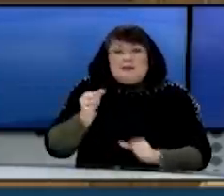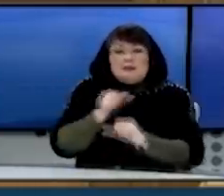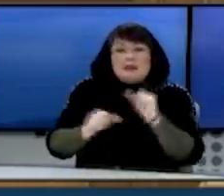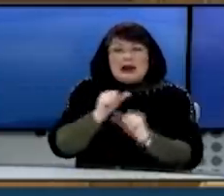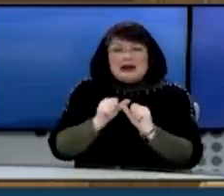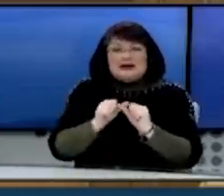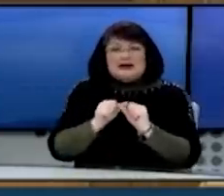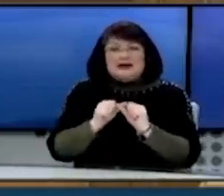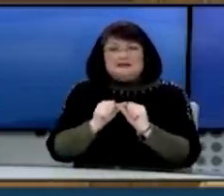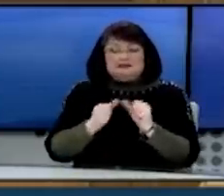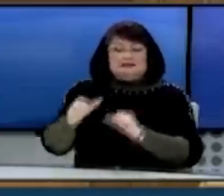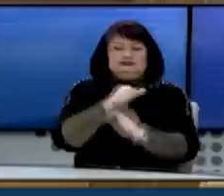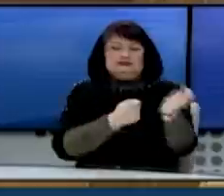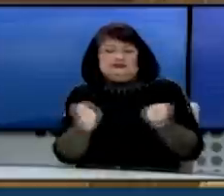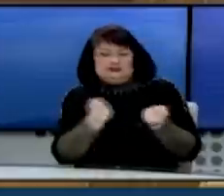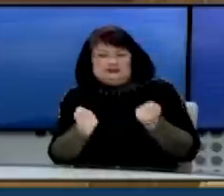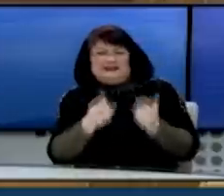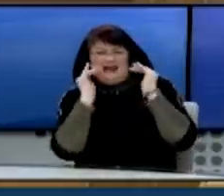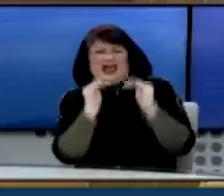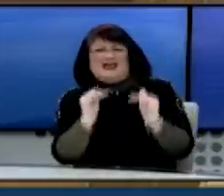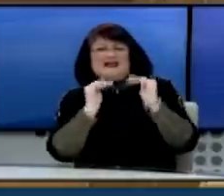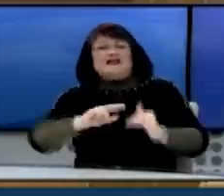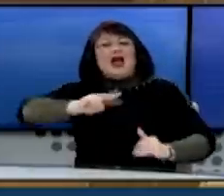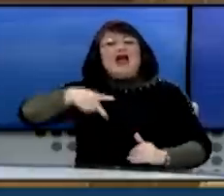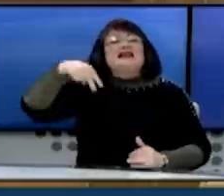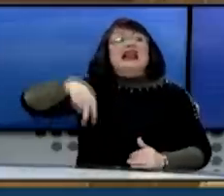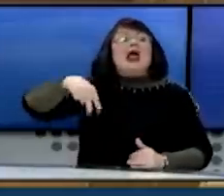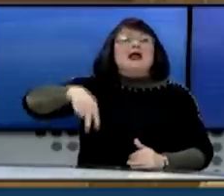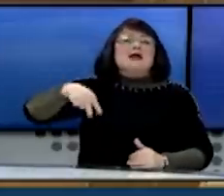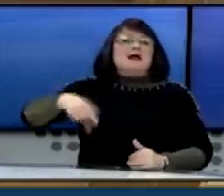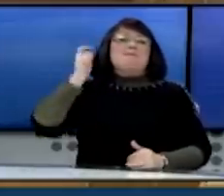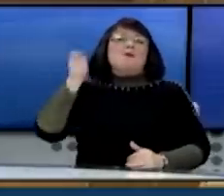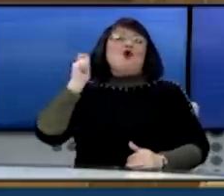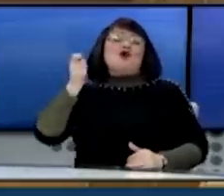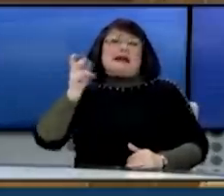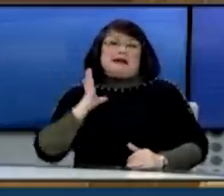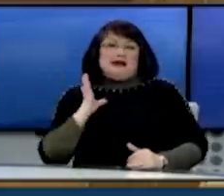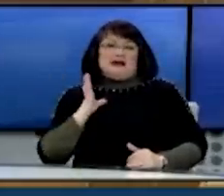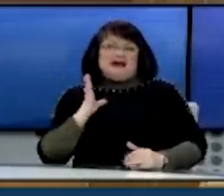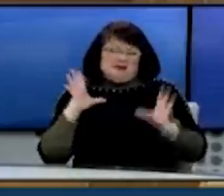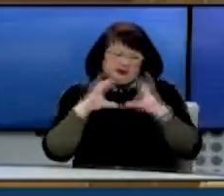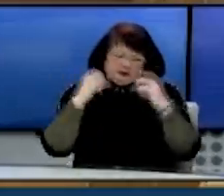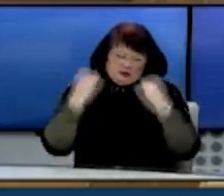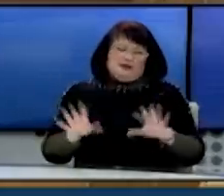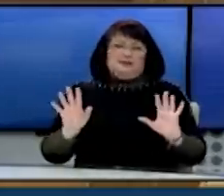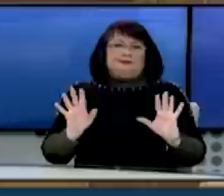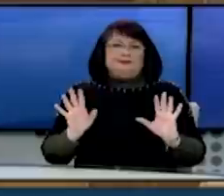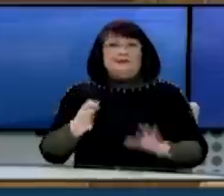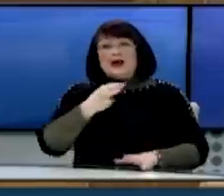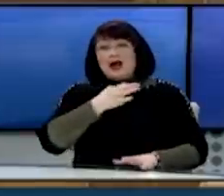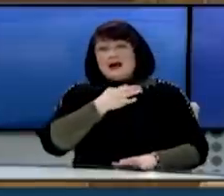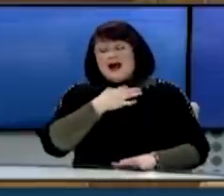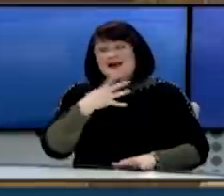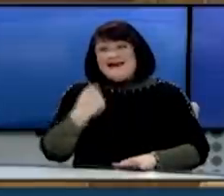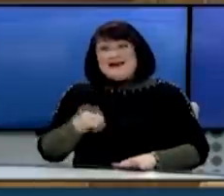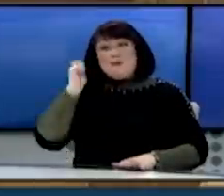που εναλλάσσει διαχειριστές στην ίδια αντιλαϊκή πολυκατοικία που είναι σάπια από τα θεμέλια. Έχει ανάγκη